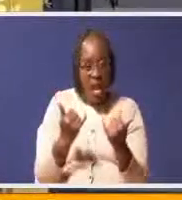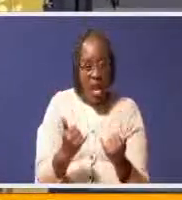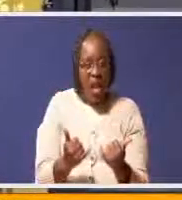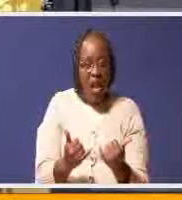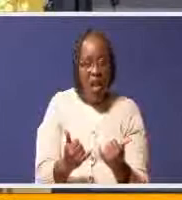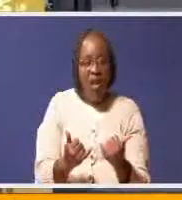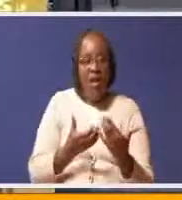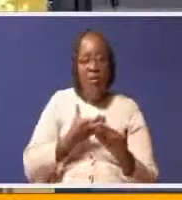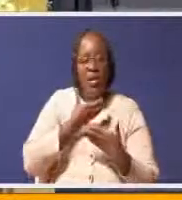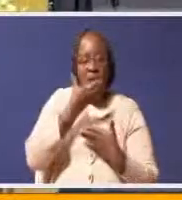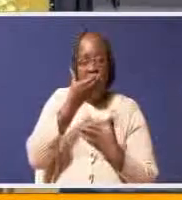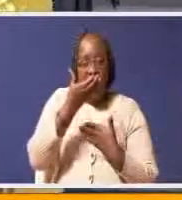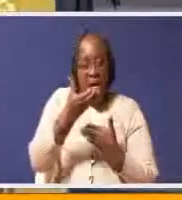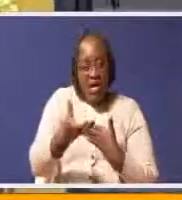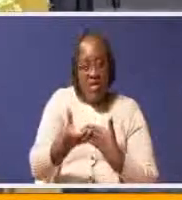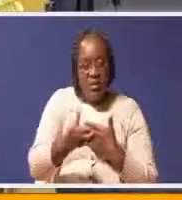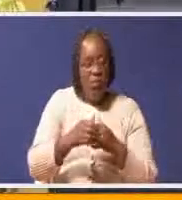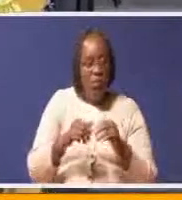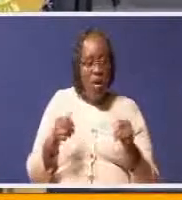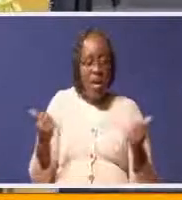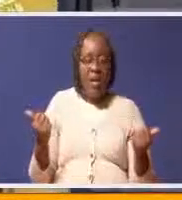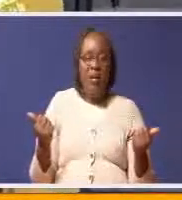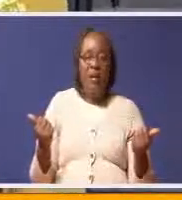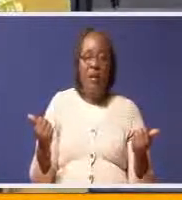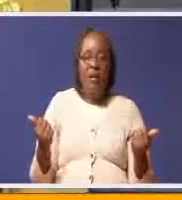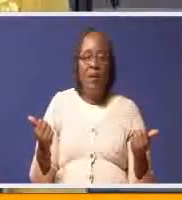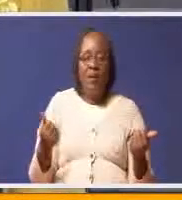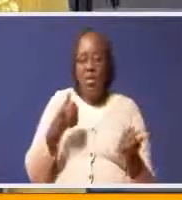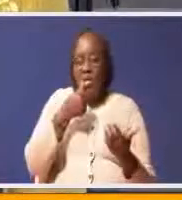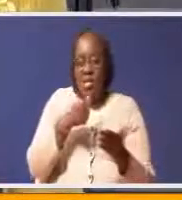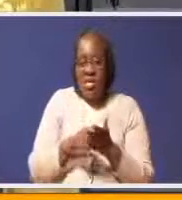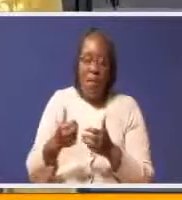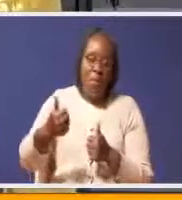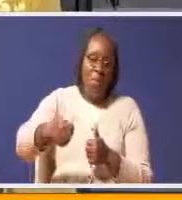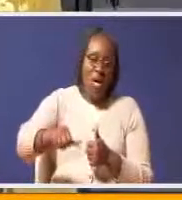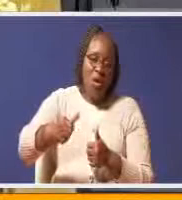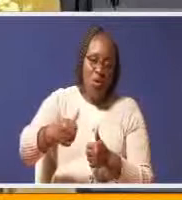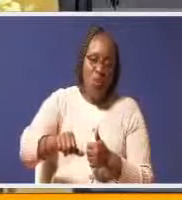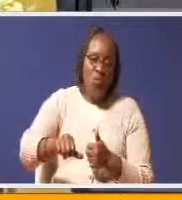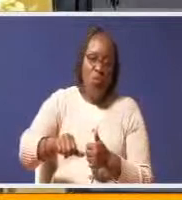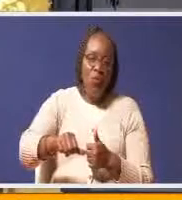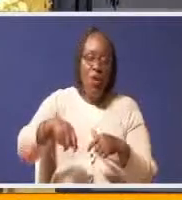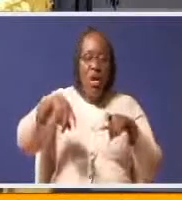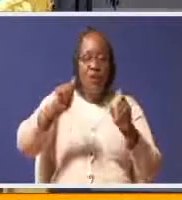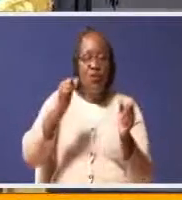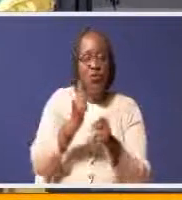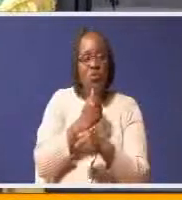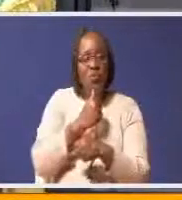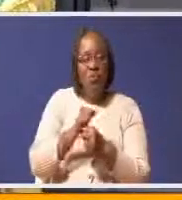tuomba kubasho kiria ule kubatarito kwa uti Baruga turona na kwe biuria tutiomba